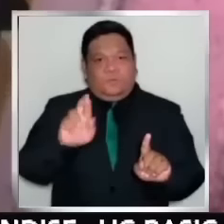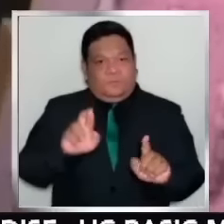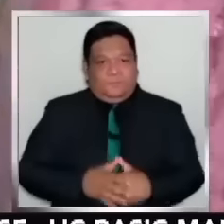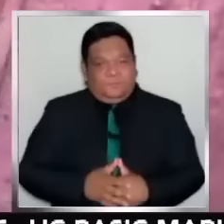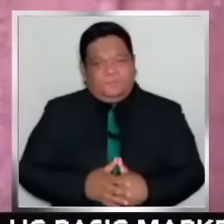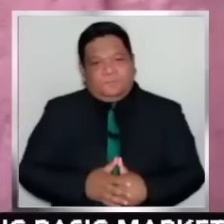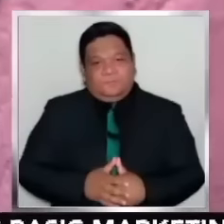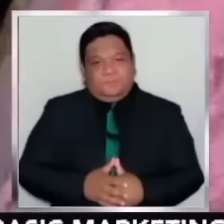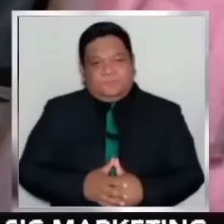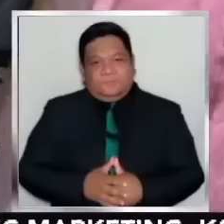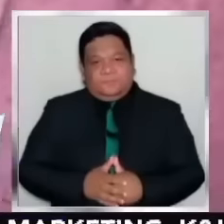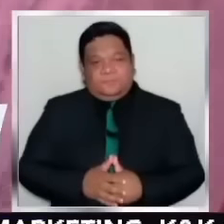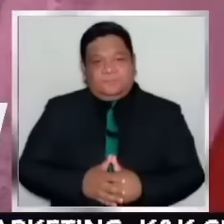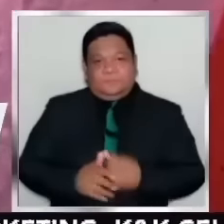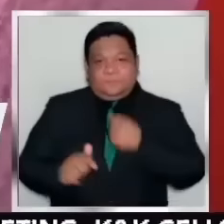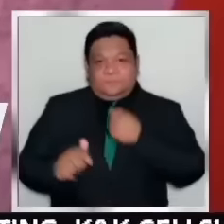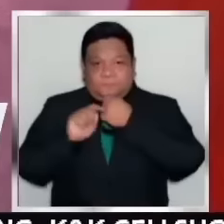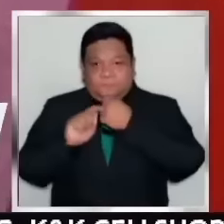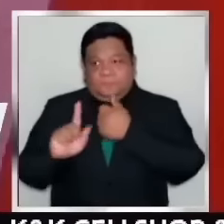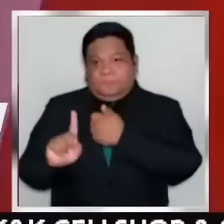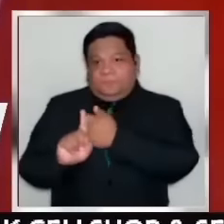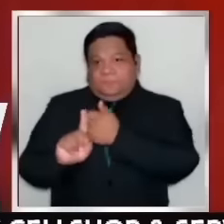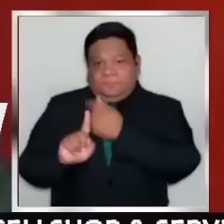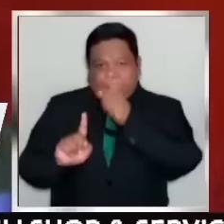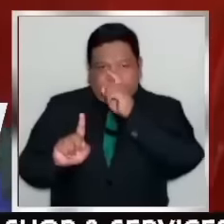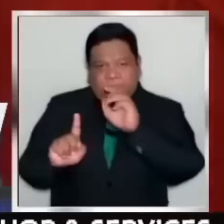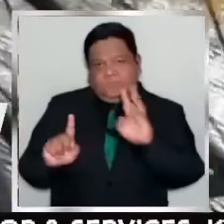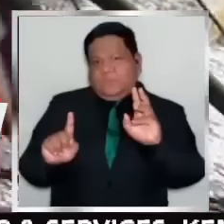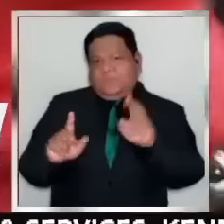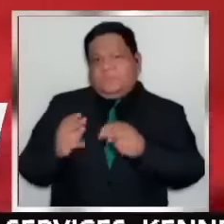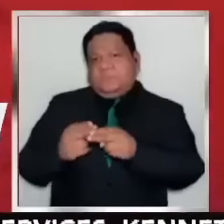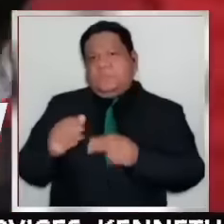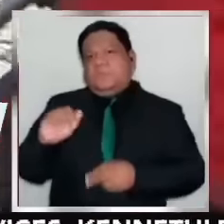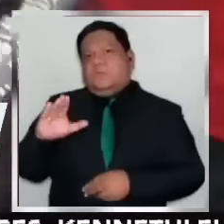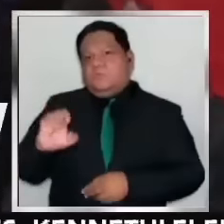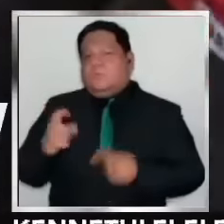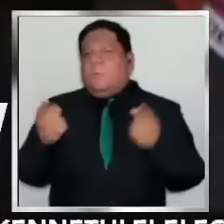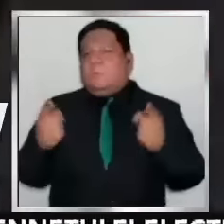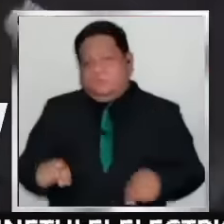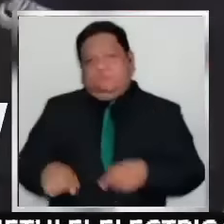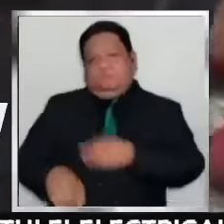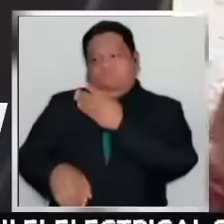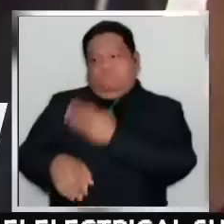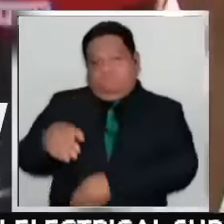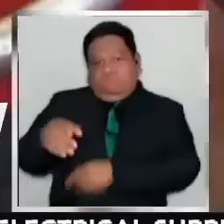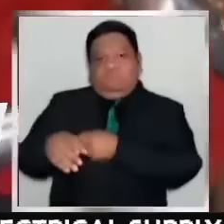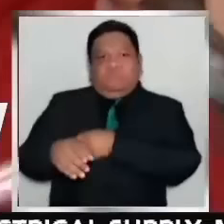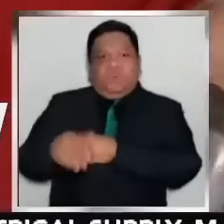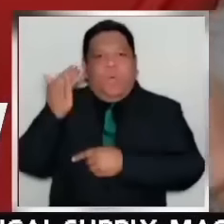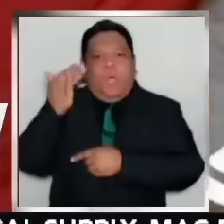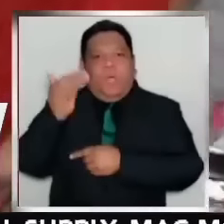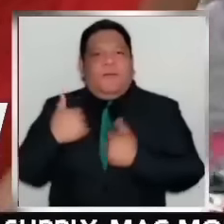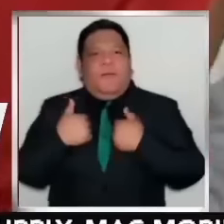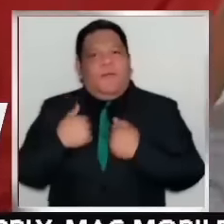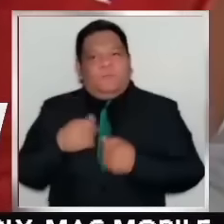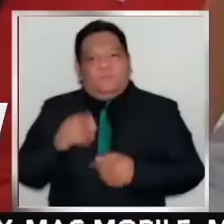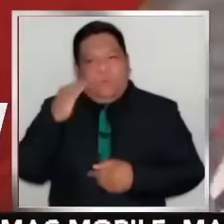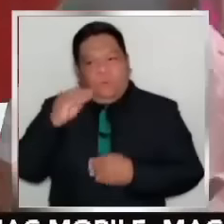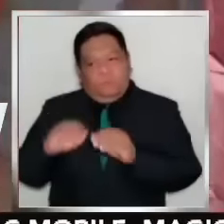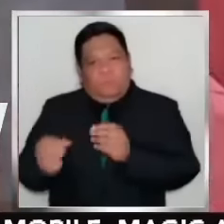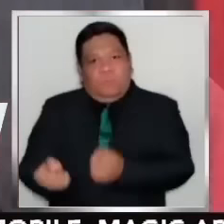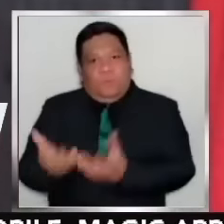16 anyos na si Ace Estrella nang maputol ang kanang braso matapos masabugan ng paputok habang sinasalubong ang